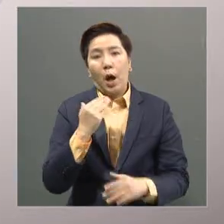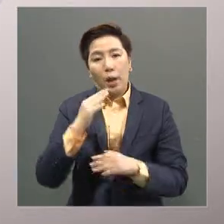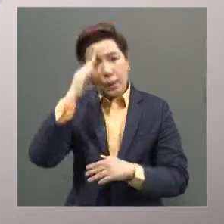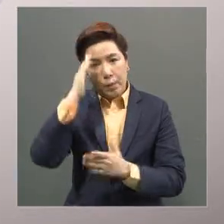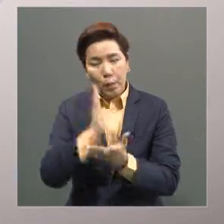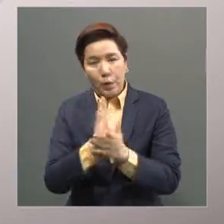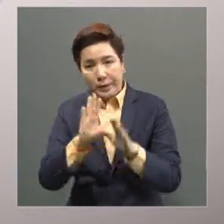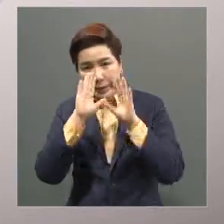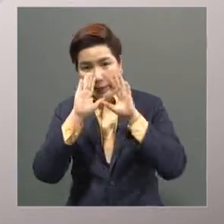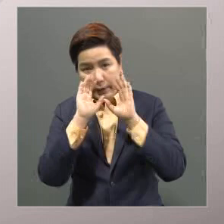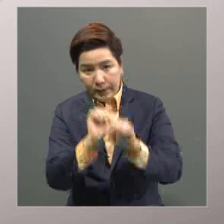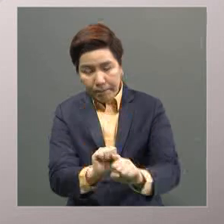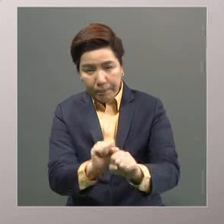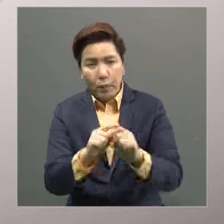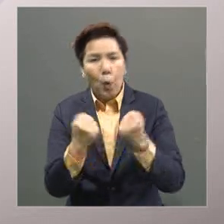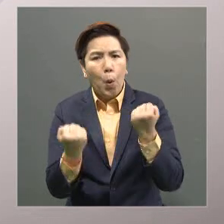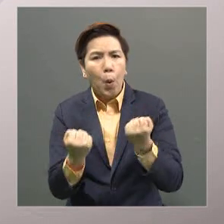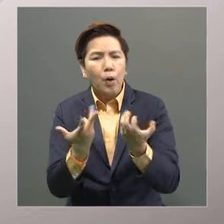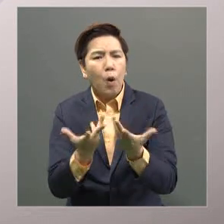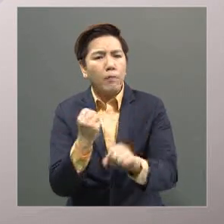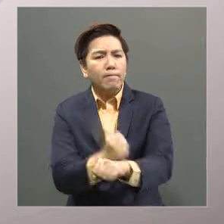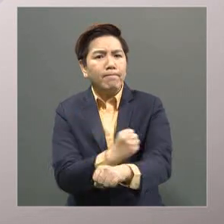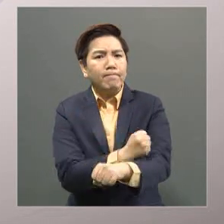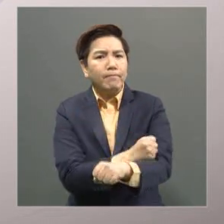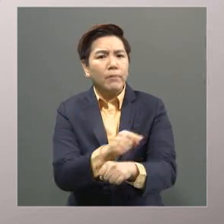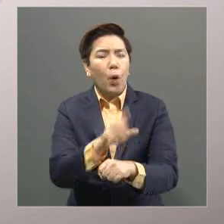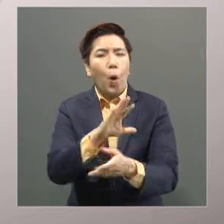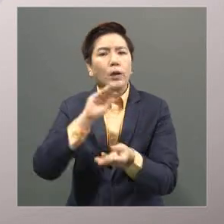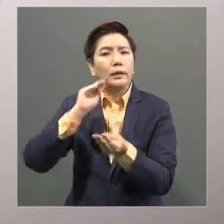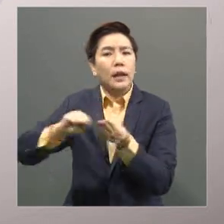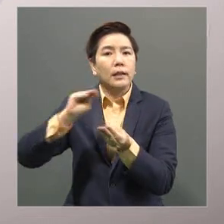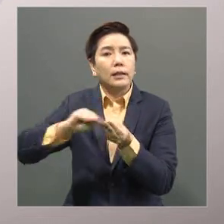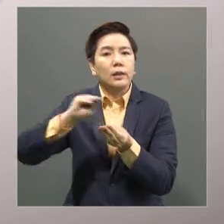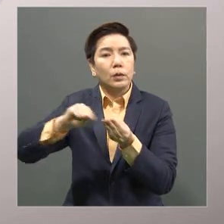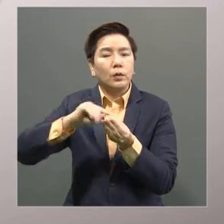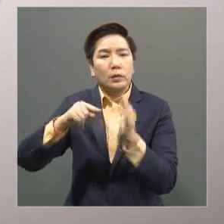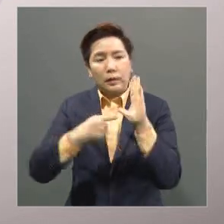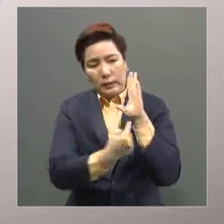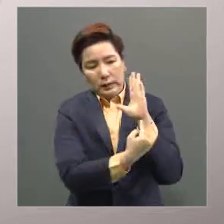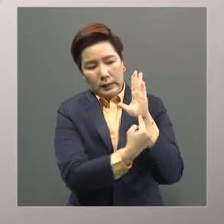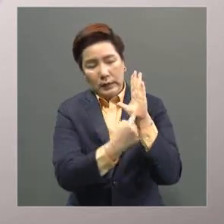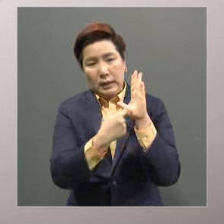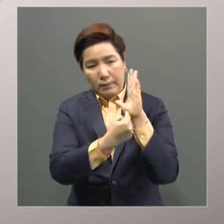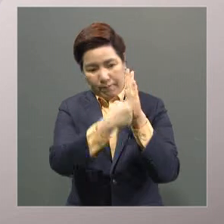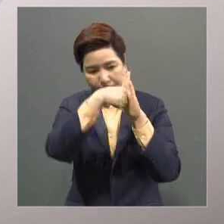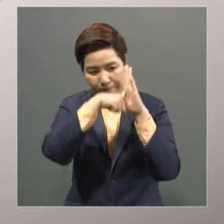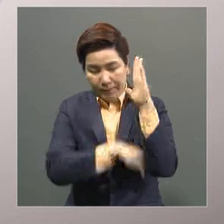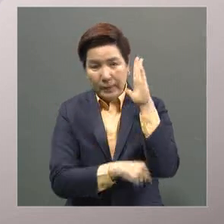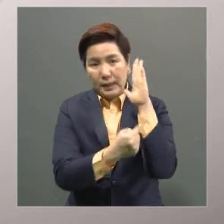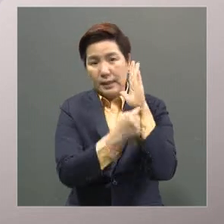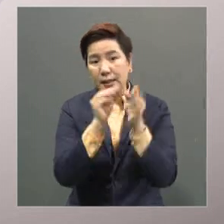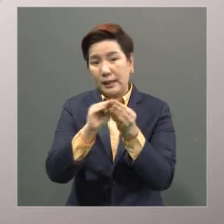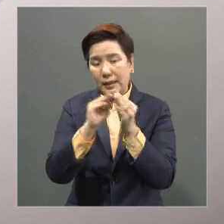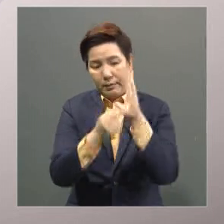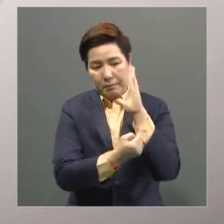ค่ะมีการไปสกัดจับรถขนแรงงานต่างด้าวจากฉะเชิงเทราโมุ่งหน้าจะไปที่ภาคใต้แล้ว